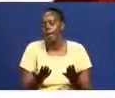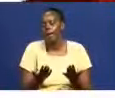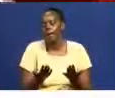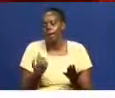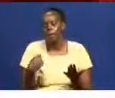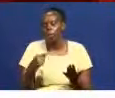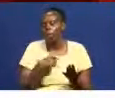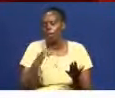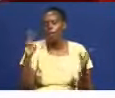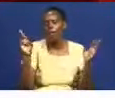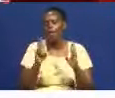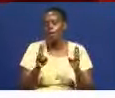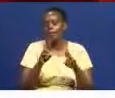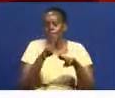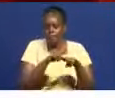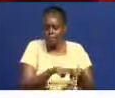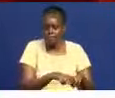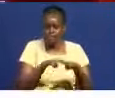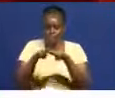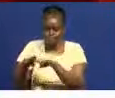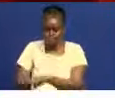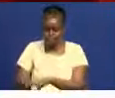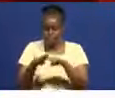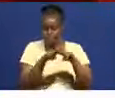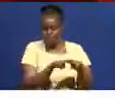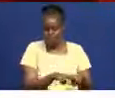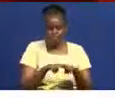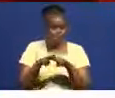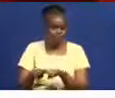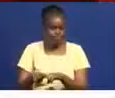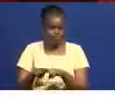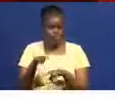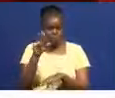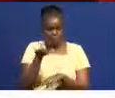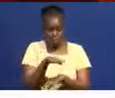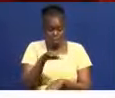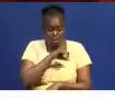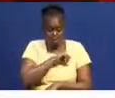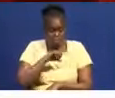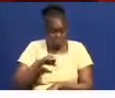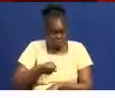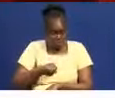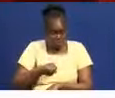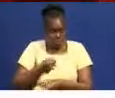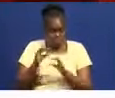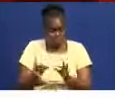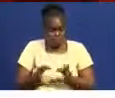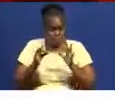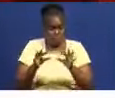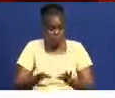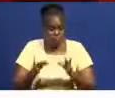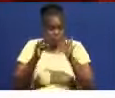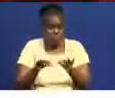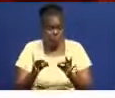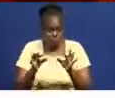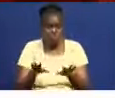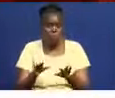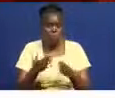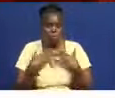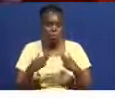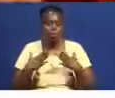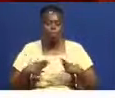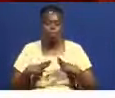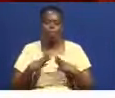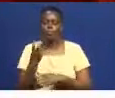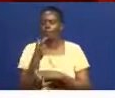si tuko tayari, tunaweza kuketi nao. Hakuna wakati bunge letu hili la Senate limeahirishwa kwa sababu hatutaki kuonana